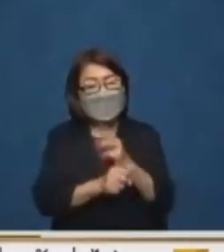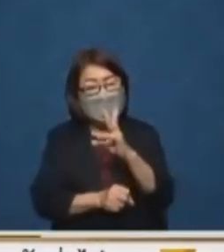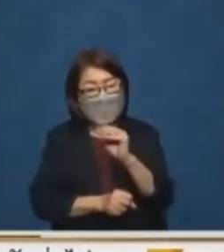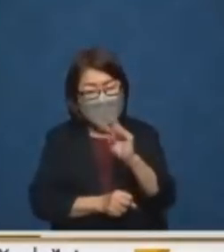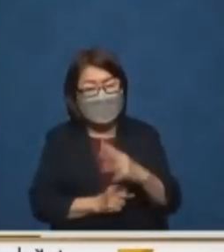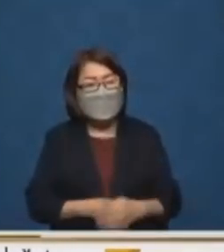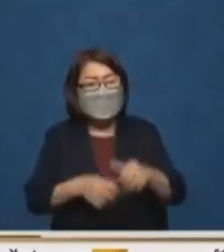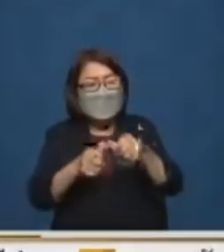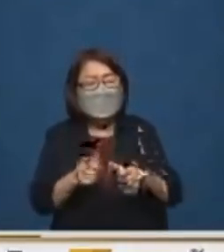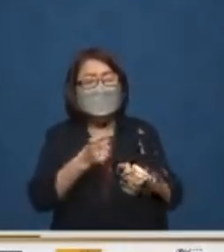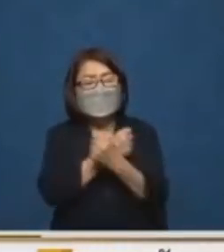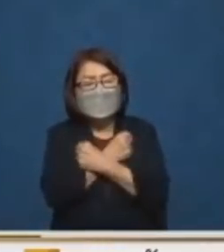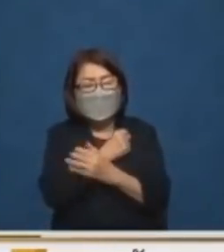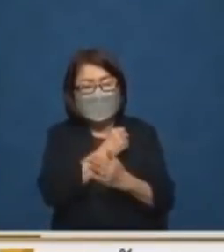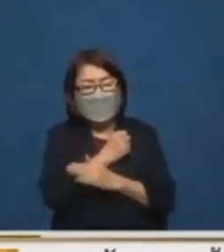สเตอ์ท่รอ